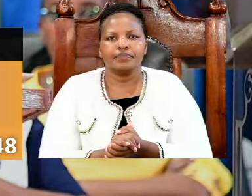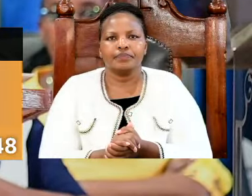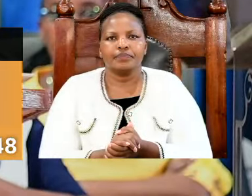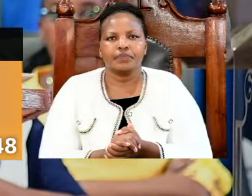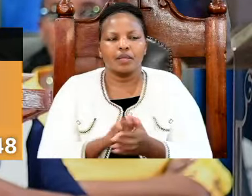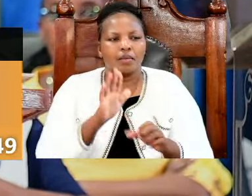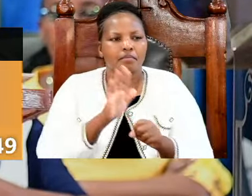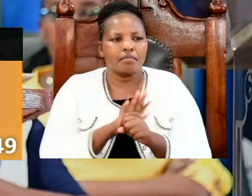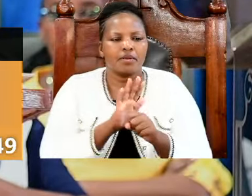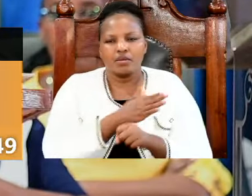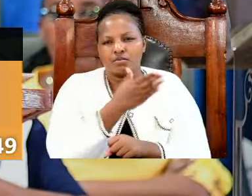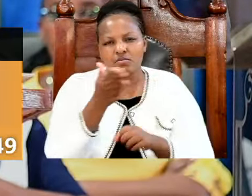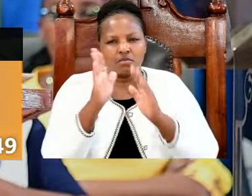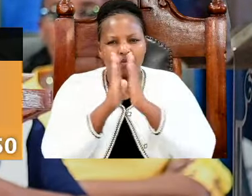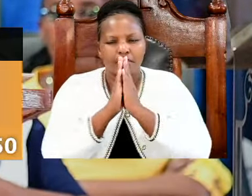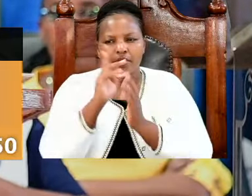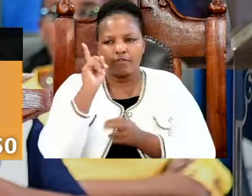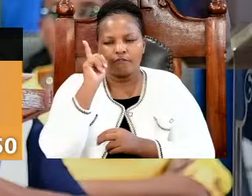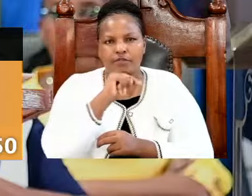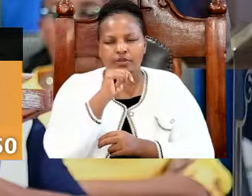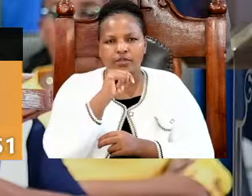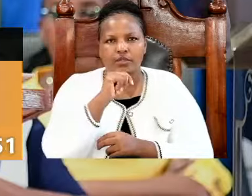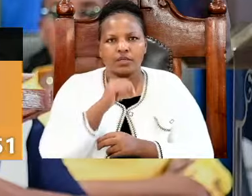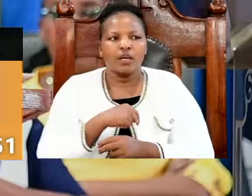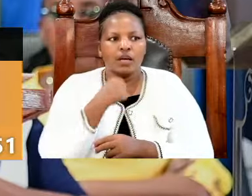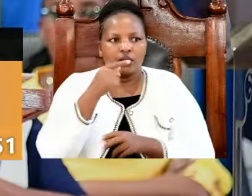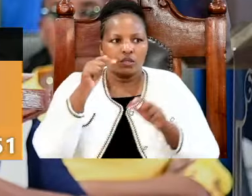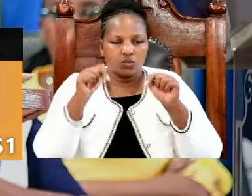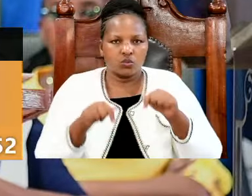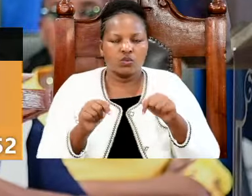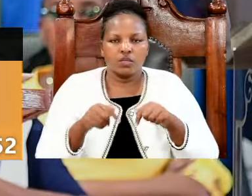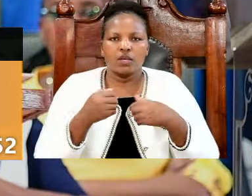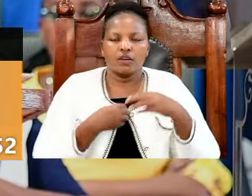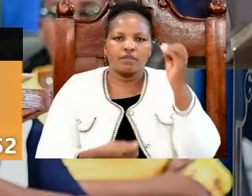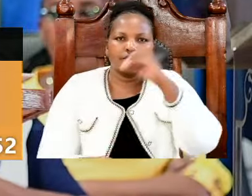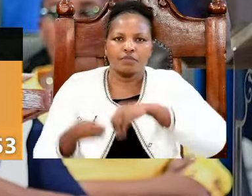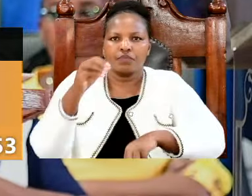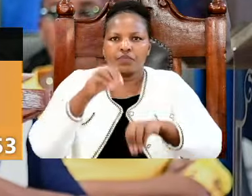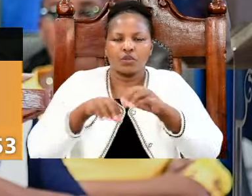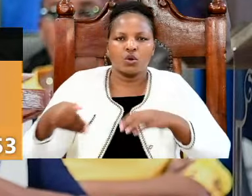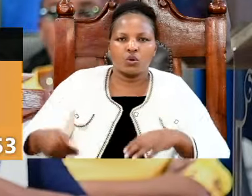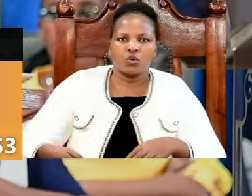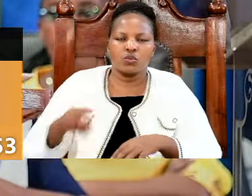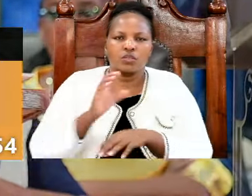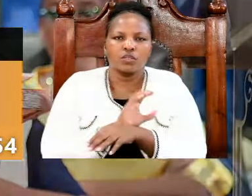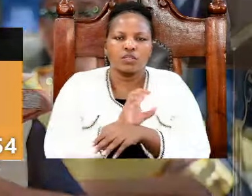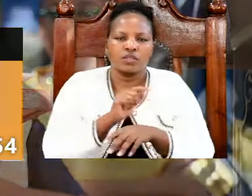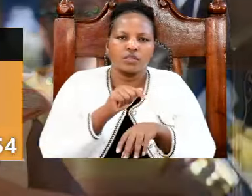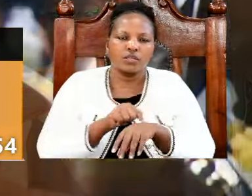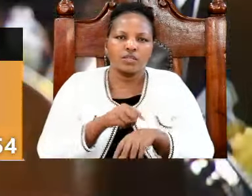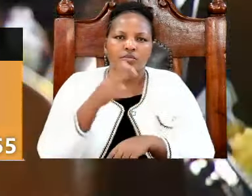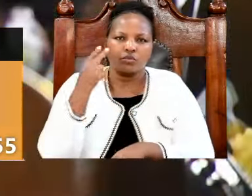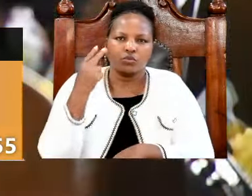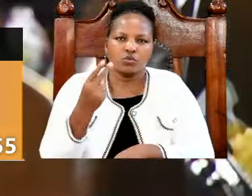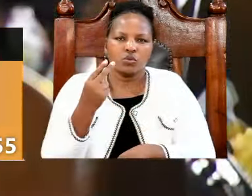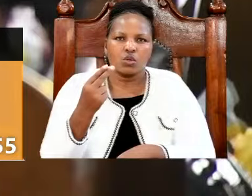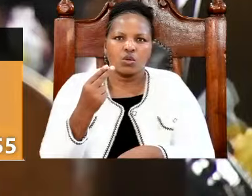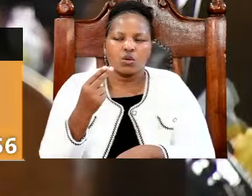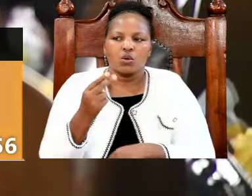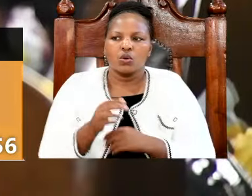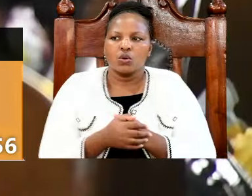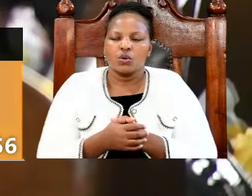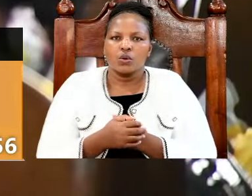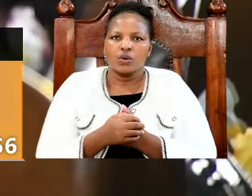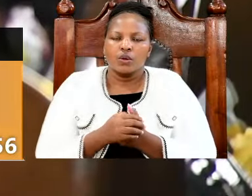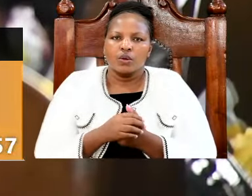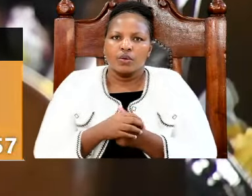wengi tumemuombea, na tukatangaza siku ya leo kutakuwa na fundraising pale kwa Youth Church saa 8, na tutafanya hiyo